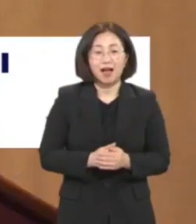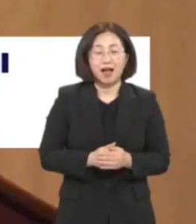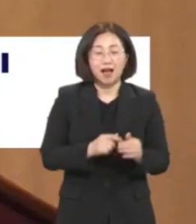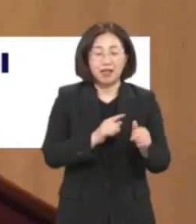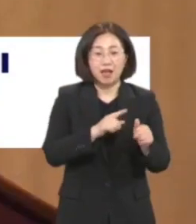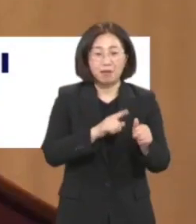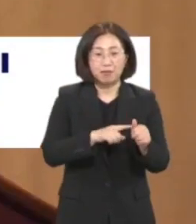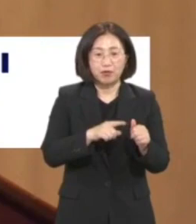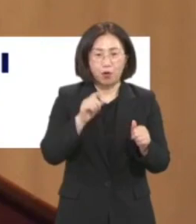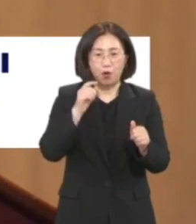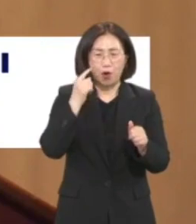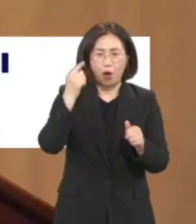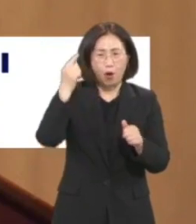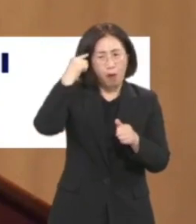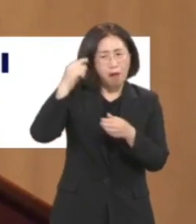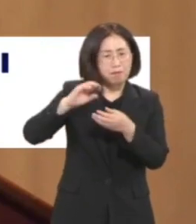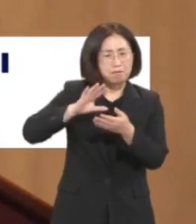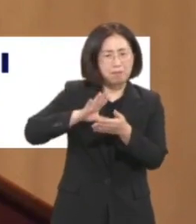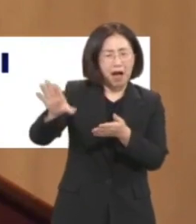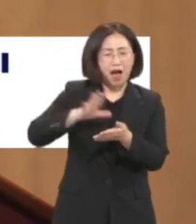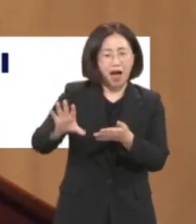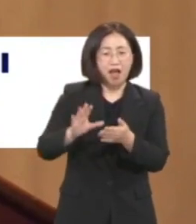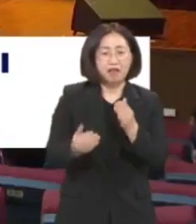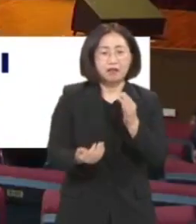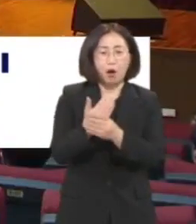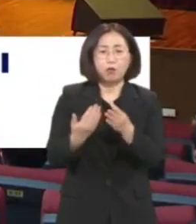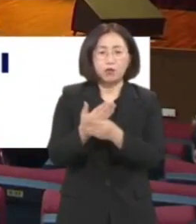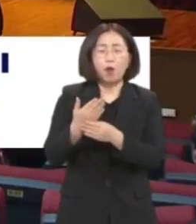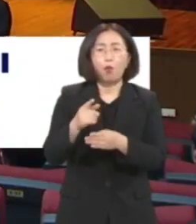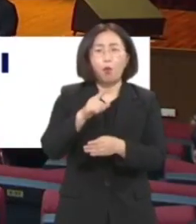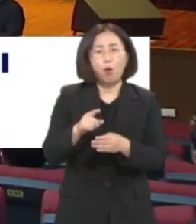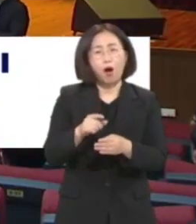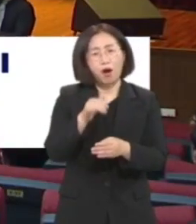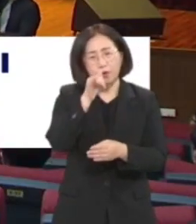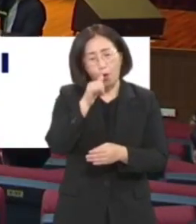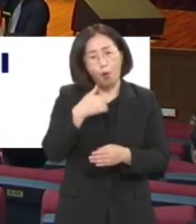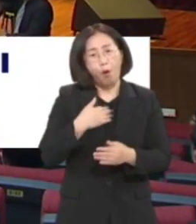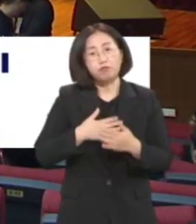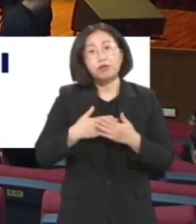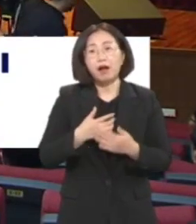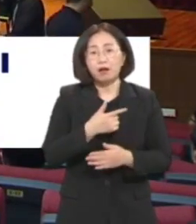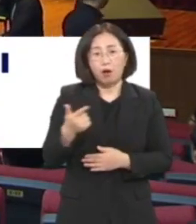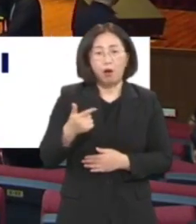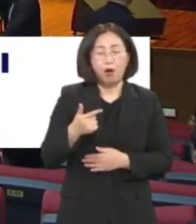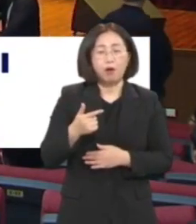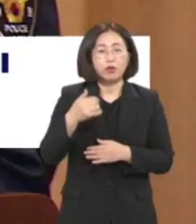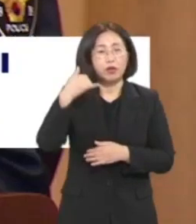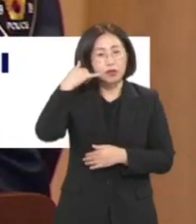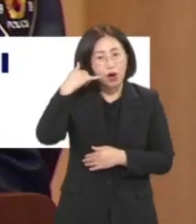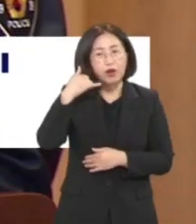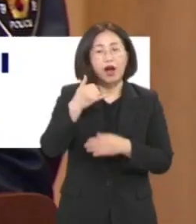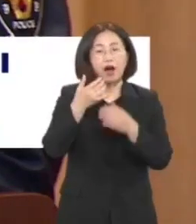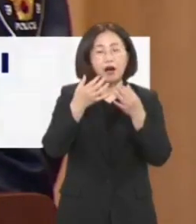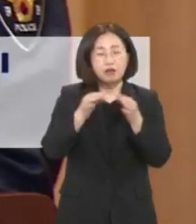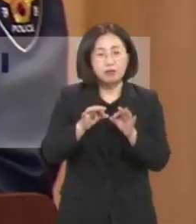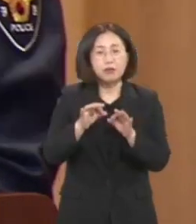연이은 이상동기 범죄로 국민 불안감이 커지고 전세사기나 전화금융사기 등으로 경찰에 대한 기대가